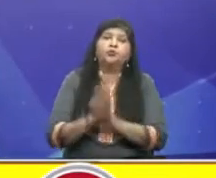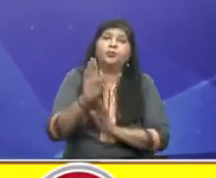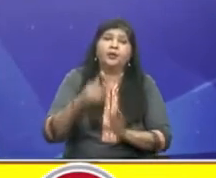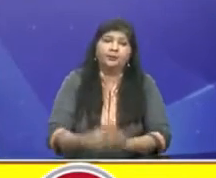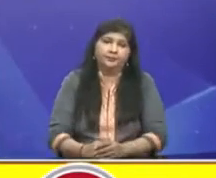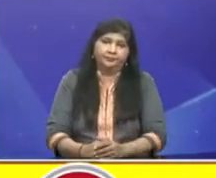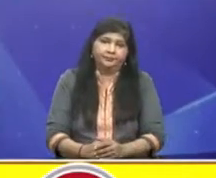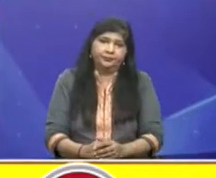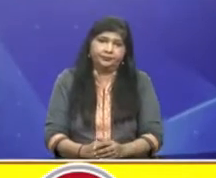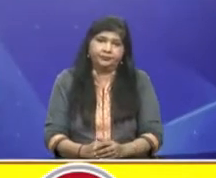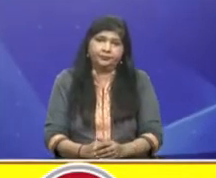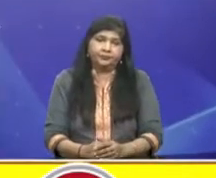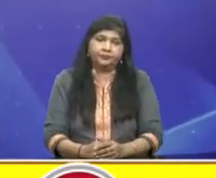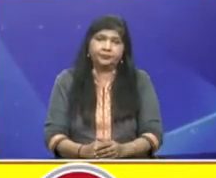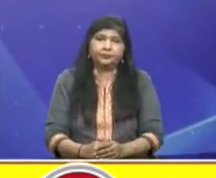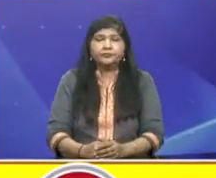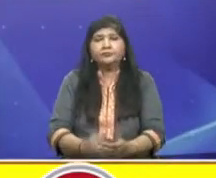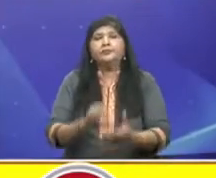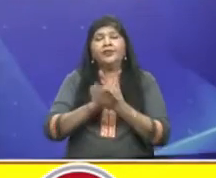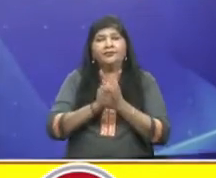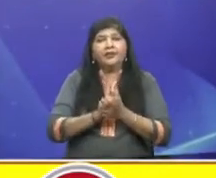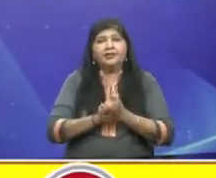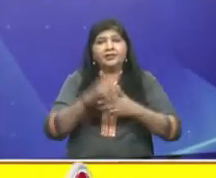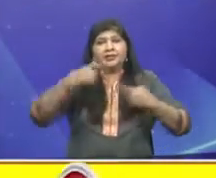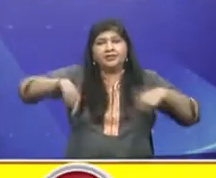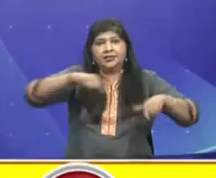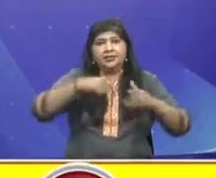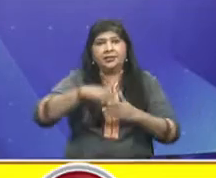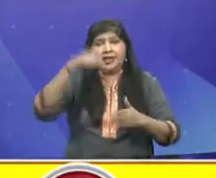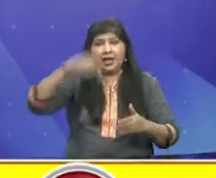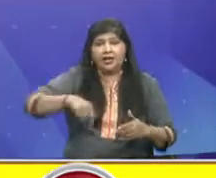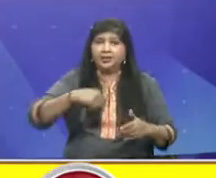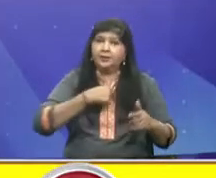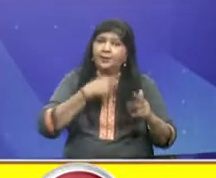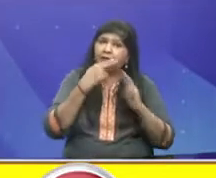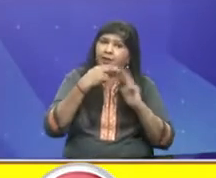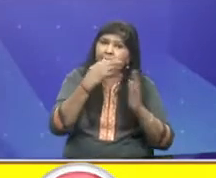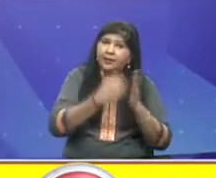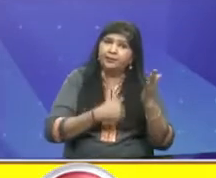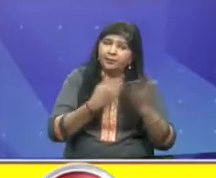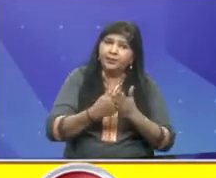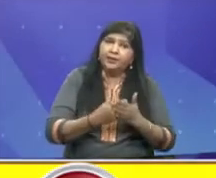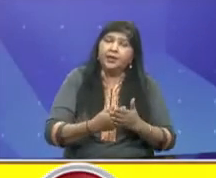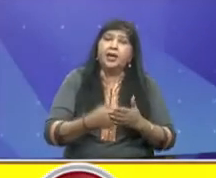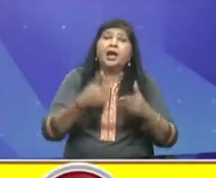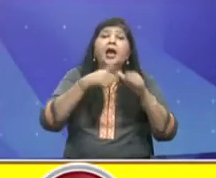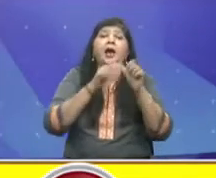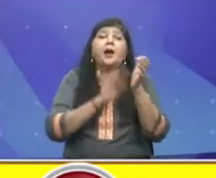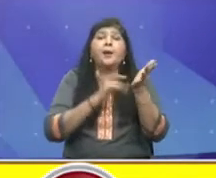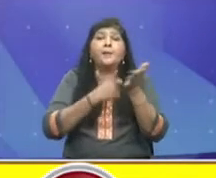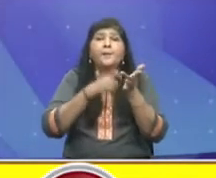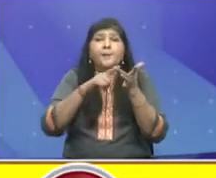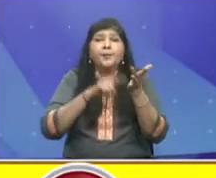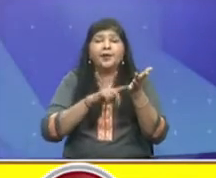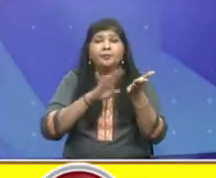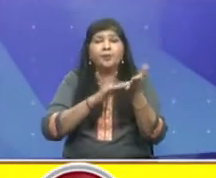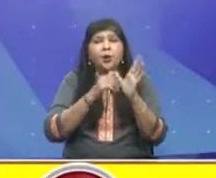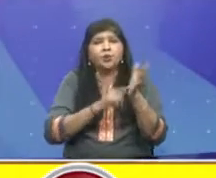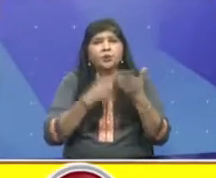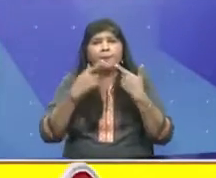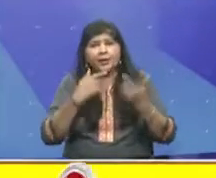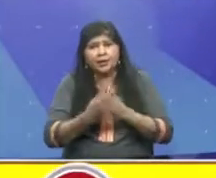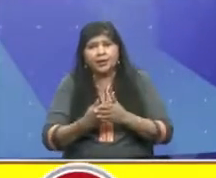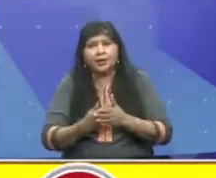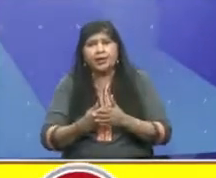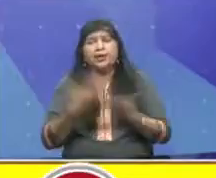बनेगी। मेरे प्यारे देशवासियों, आज मन की बात में हमने अमृत महोत्सव की बात की।